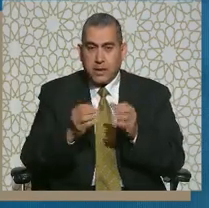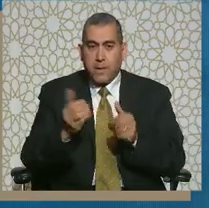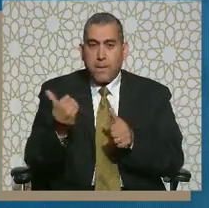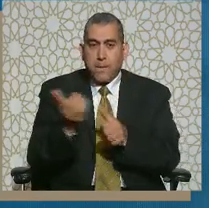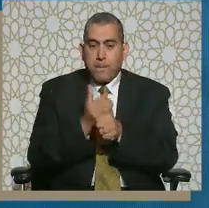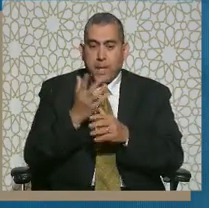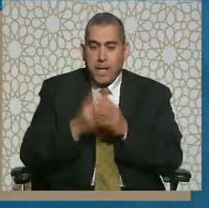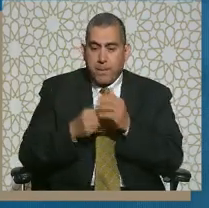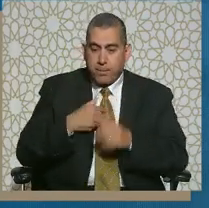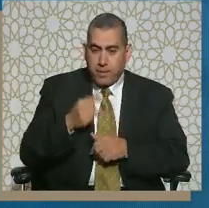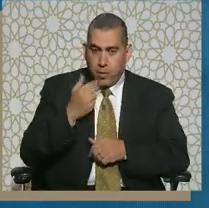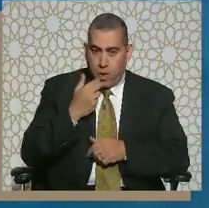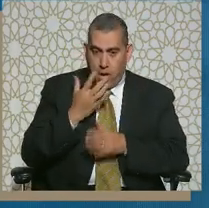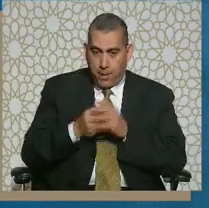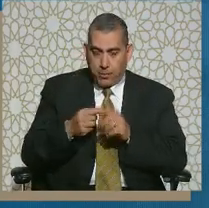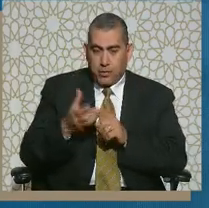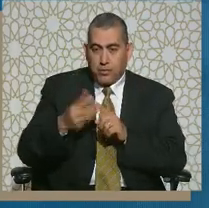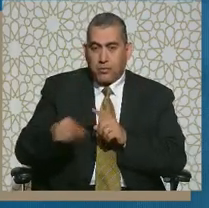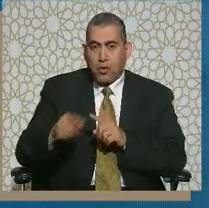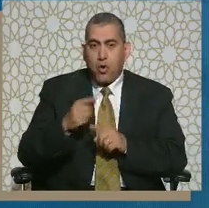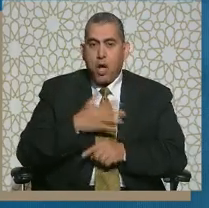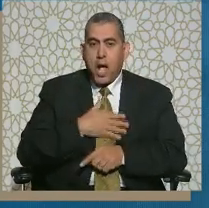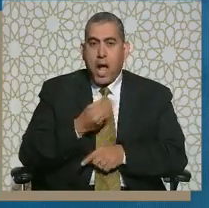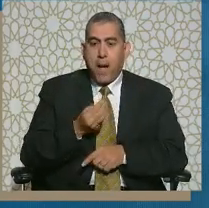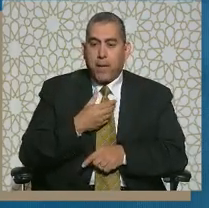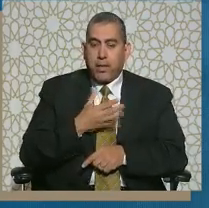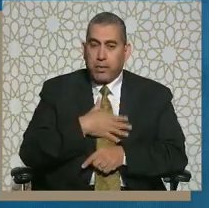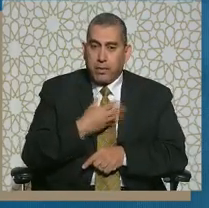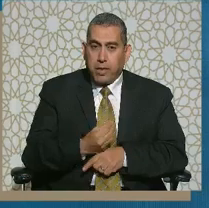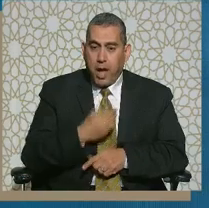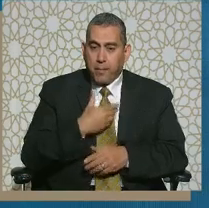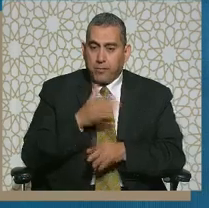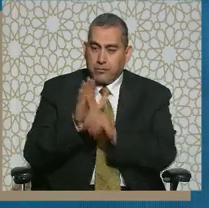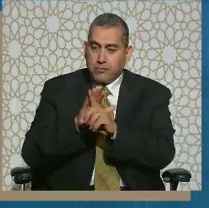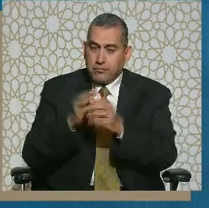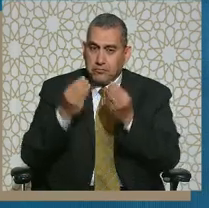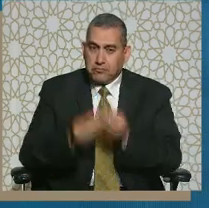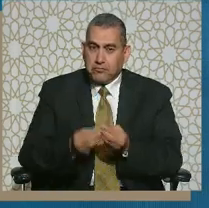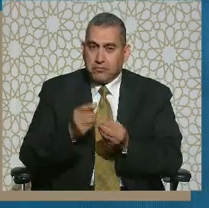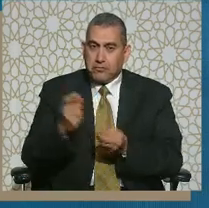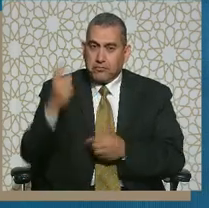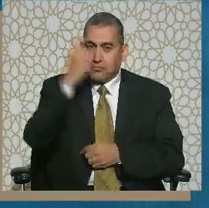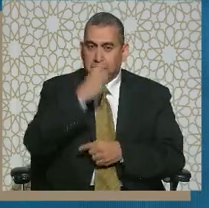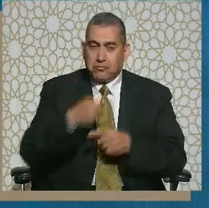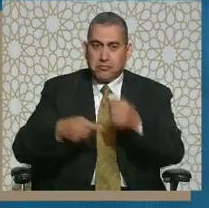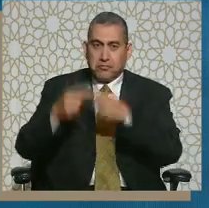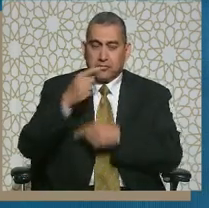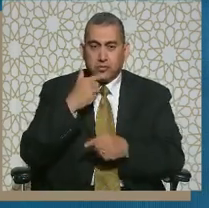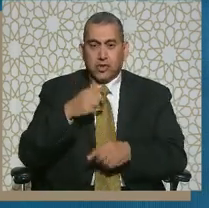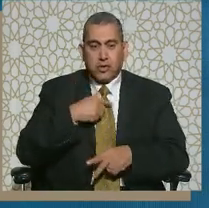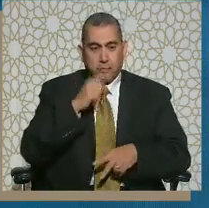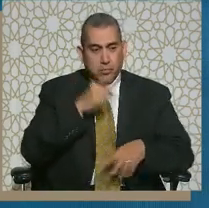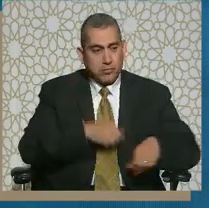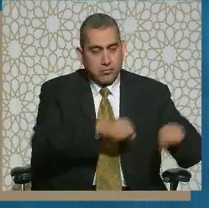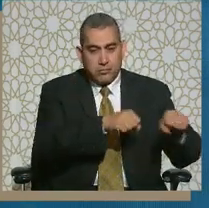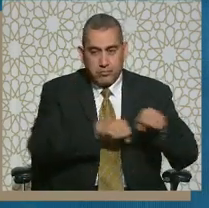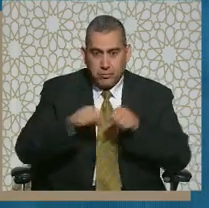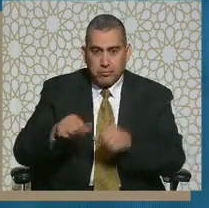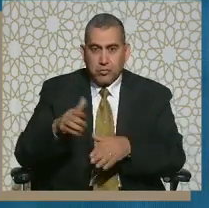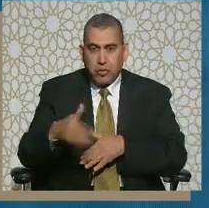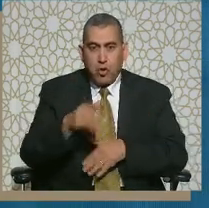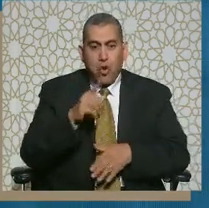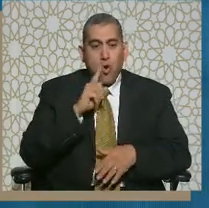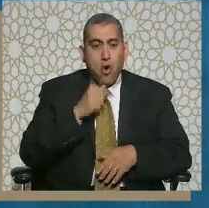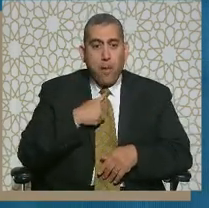الابن لما تكون الحما طيبه وبتعملها برفق وبحنيه وتنزل تجيب لها حاجتها وتكنس لها وتمسح